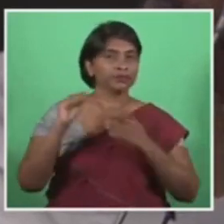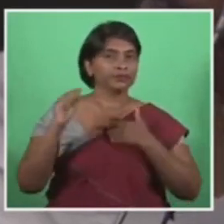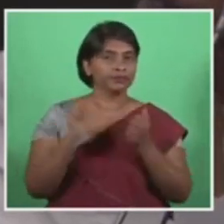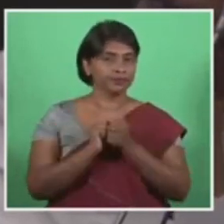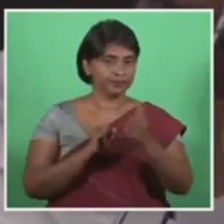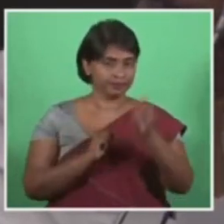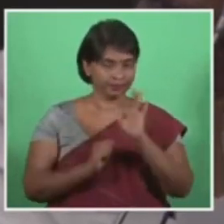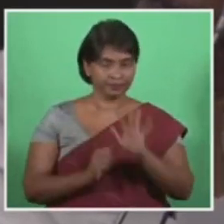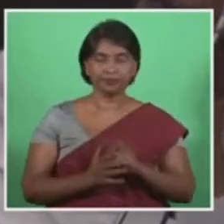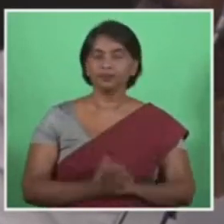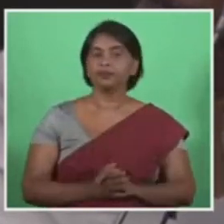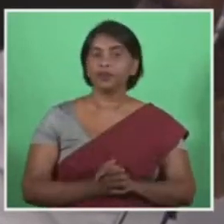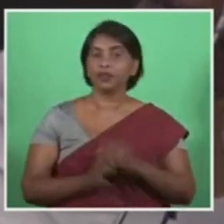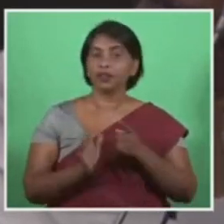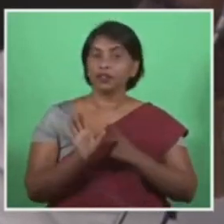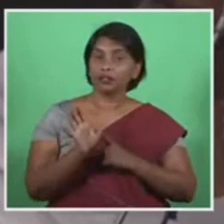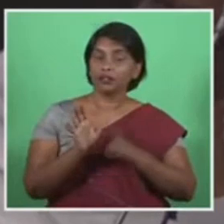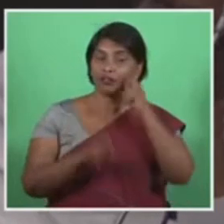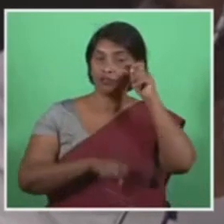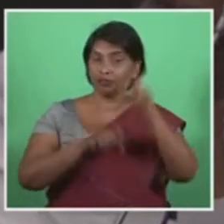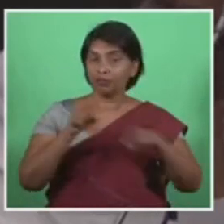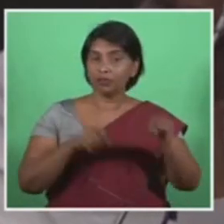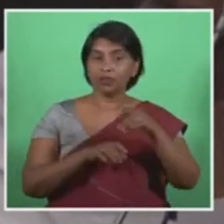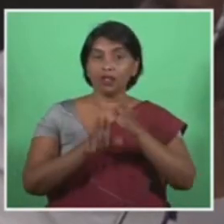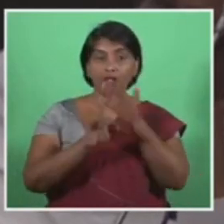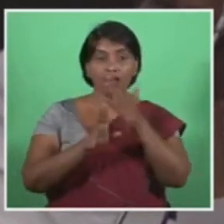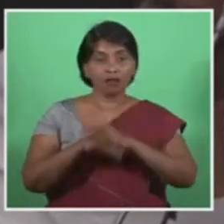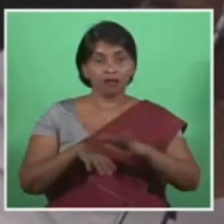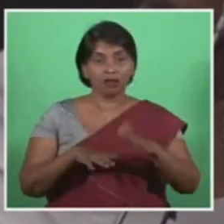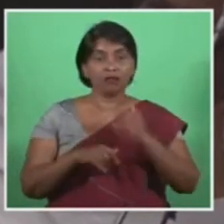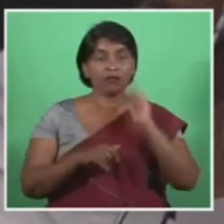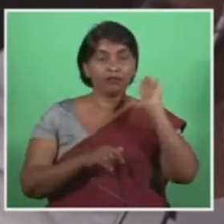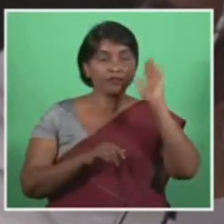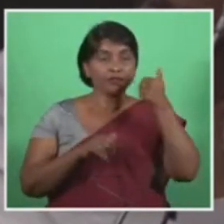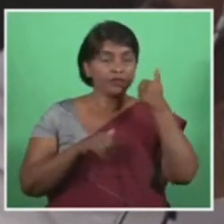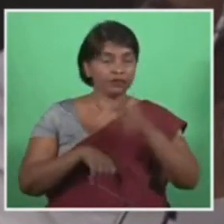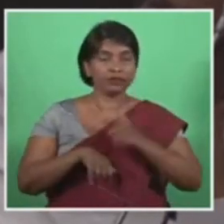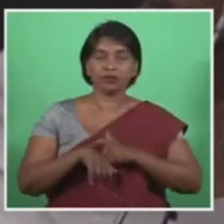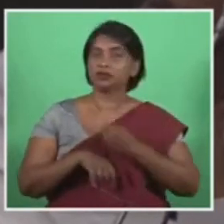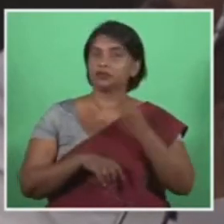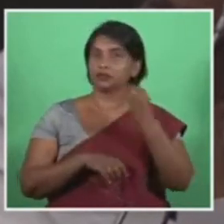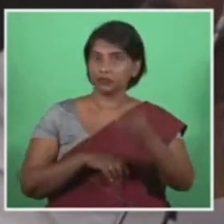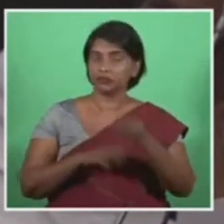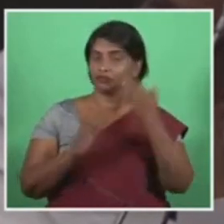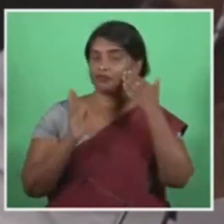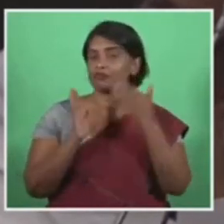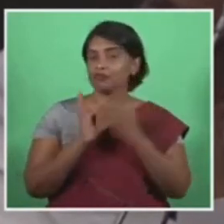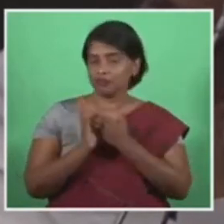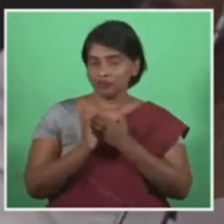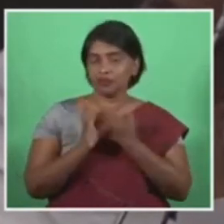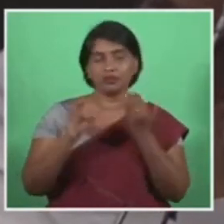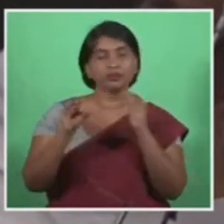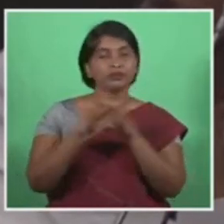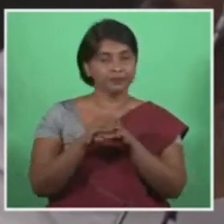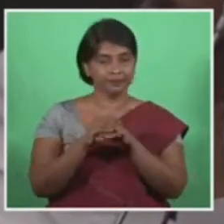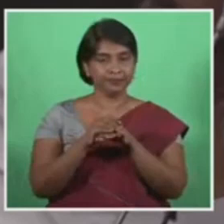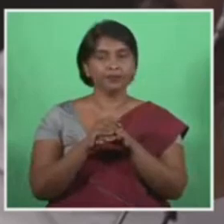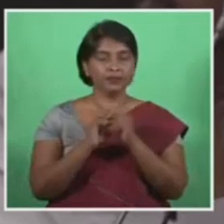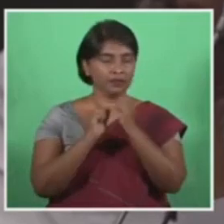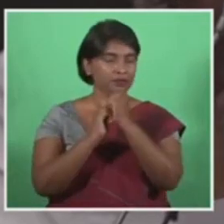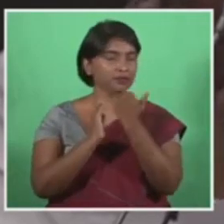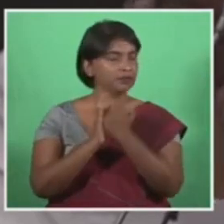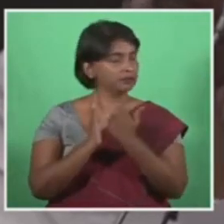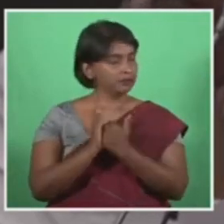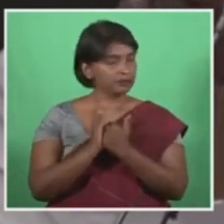තිබෙනවා තරුණ පරම්පරාවට ශිෂ්‍ය පරම්පරාවට සුවිශේෂ තැනක් මේ සම්බන්ධව සම්බන්ධ වෙන